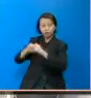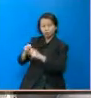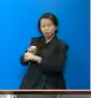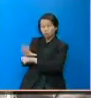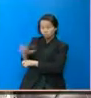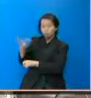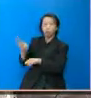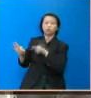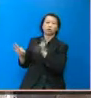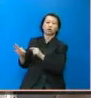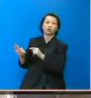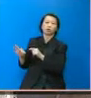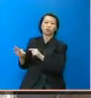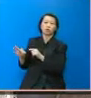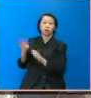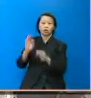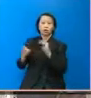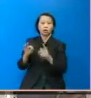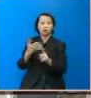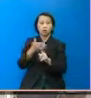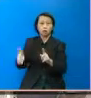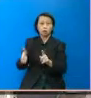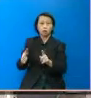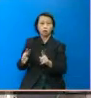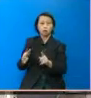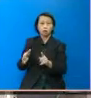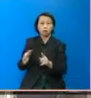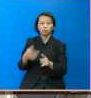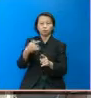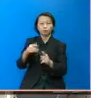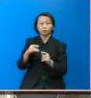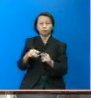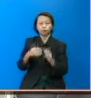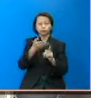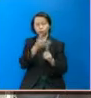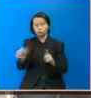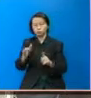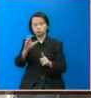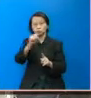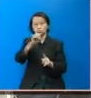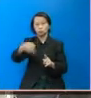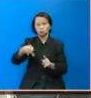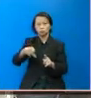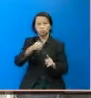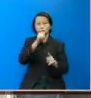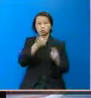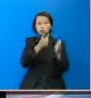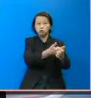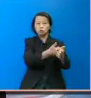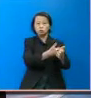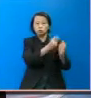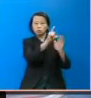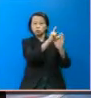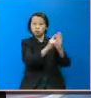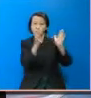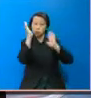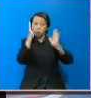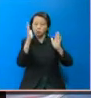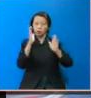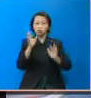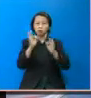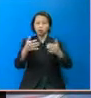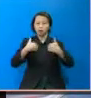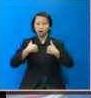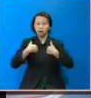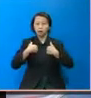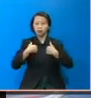COVID. It didn't spell out suspend standing order, suspend perlembagaan Malaysia. Dan kalaupun